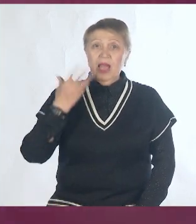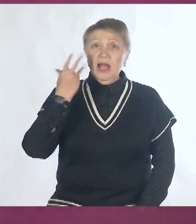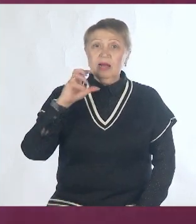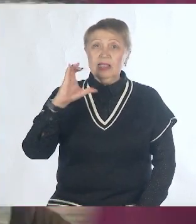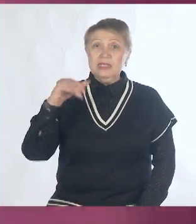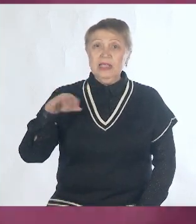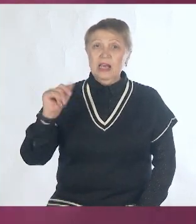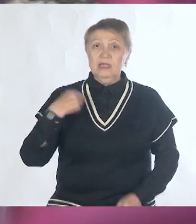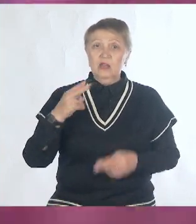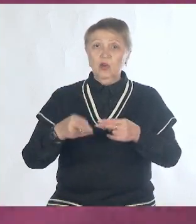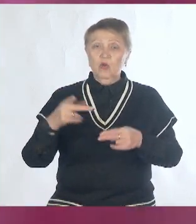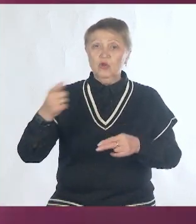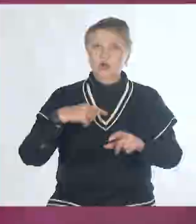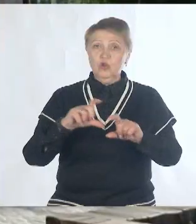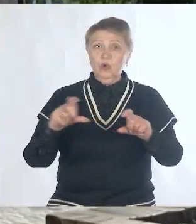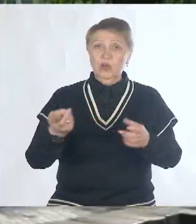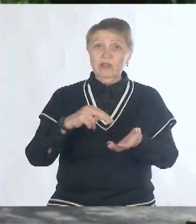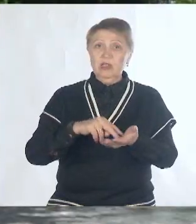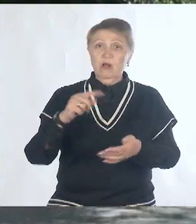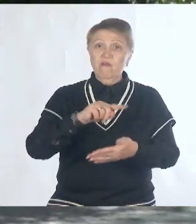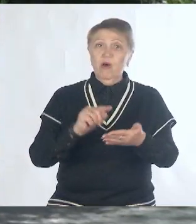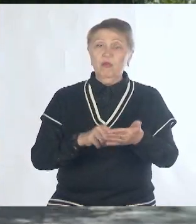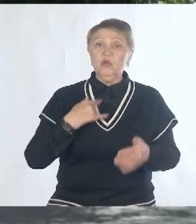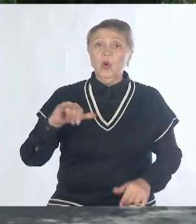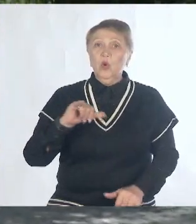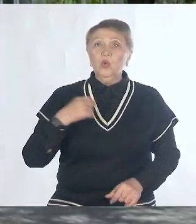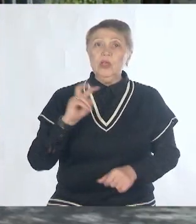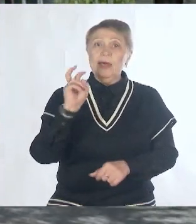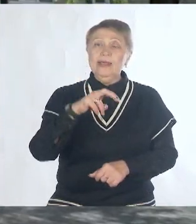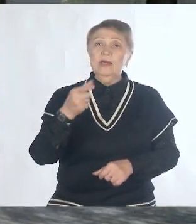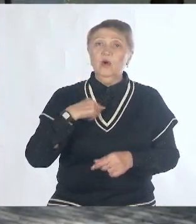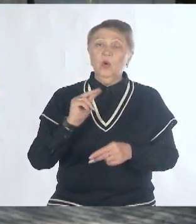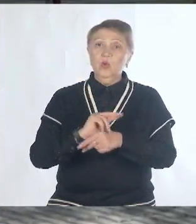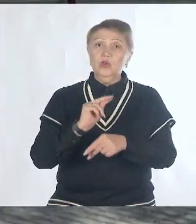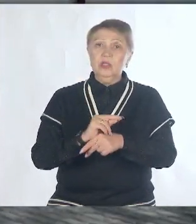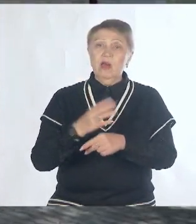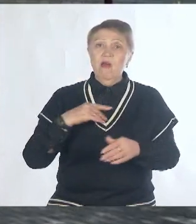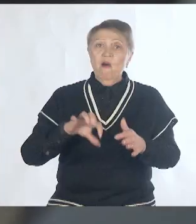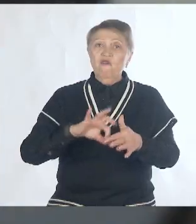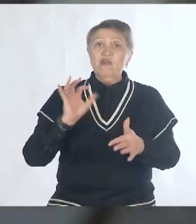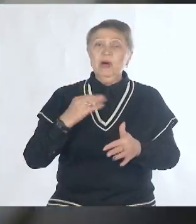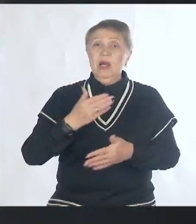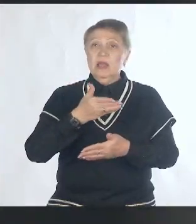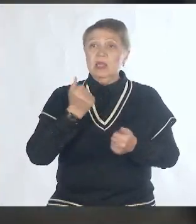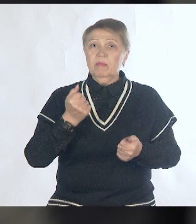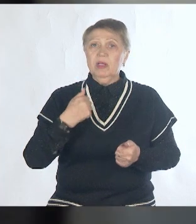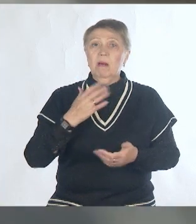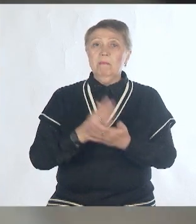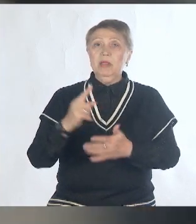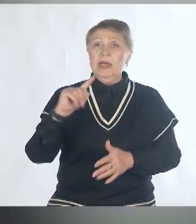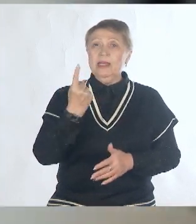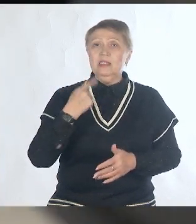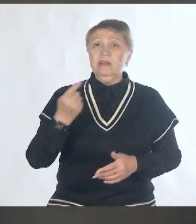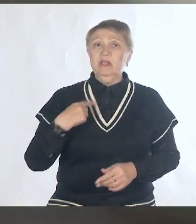закончил школу и встал вопрос о том куда дальше идти учиться выбора особо не было было единственное учебное заведение